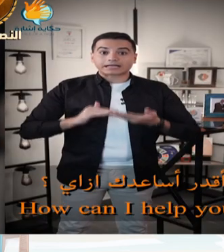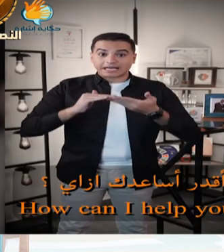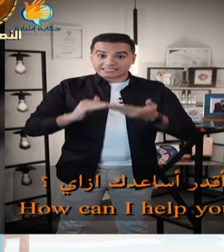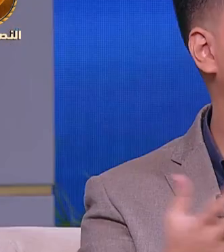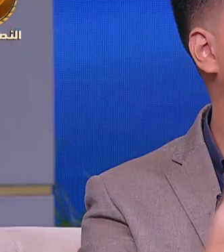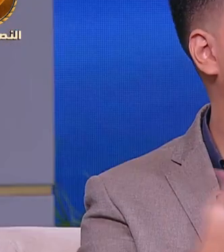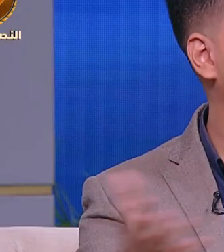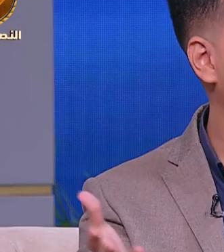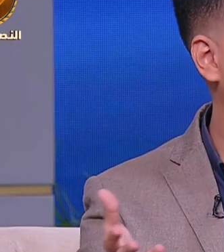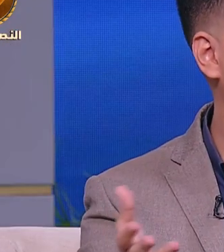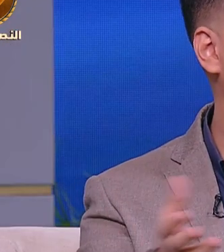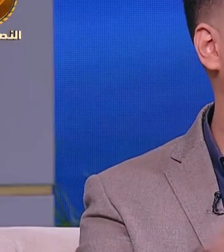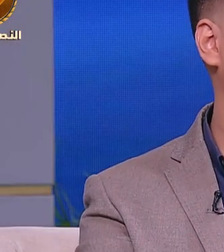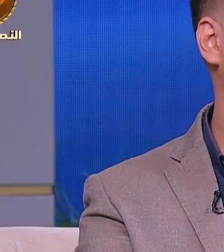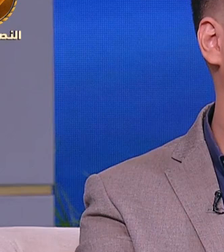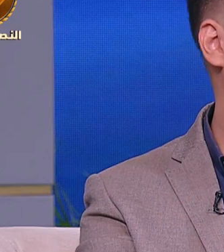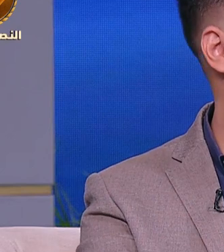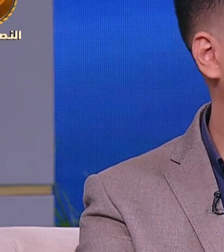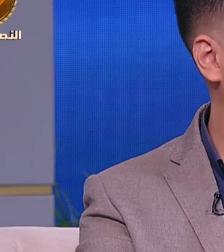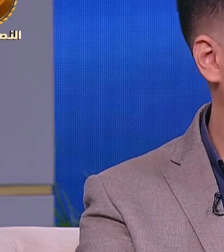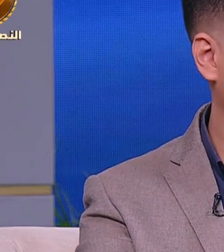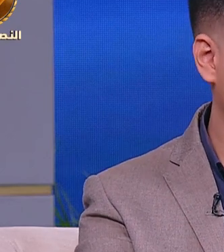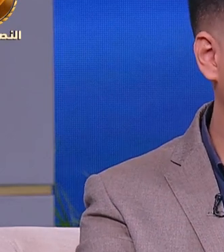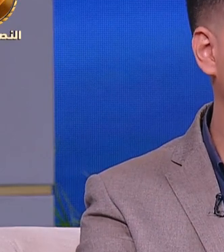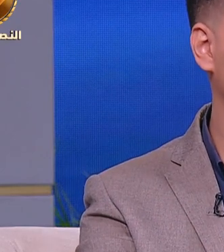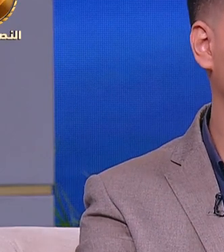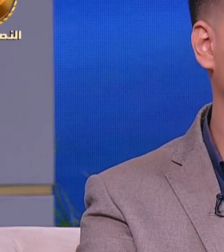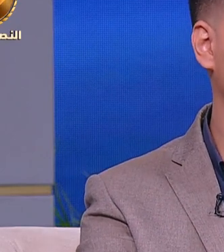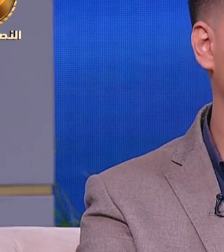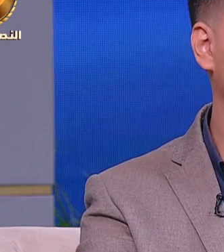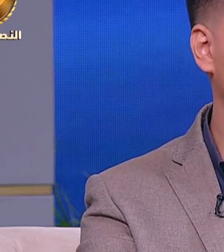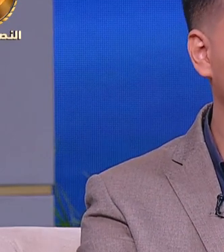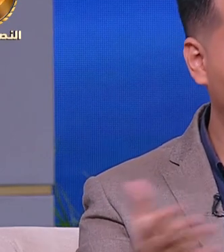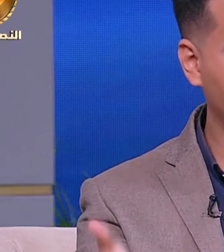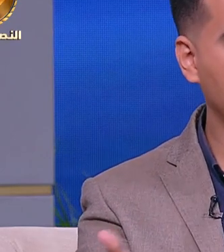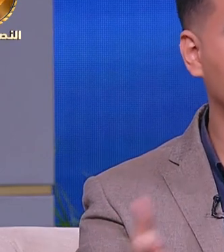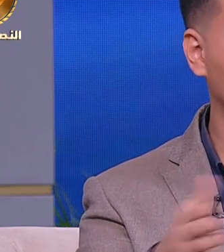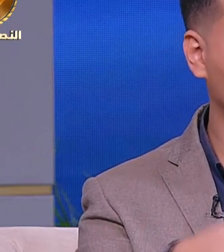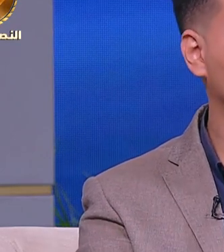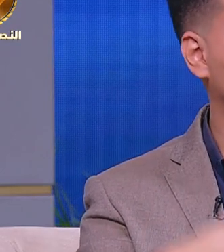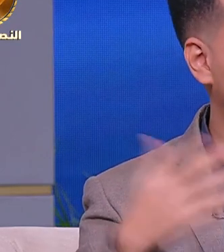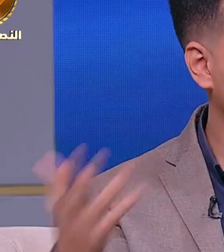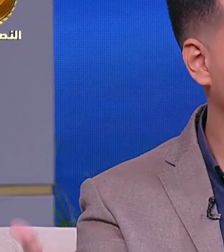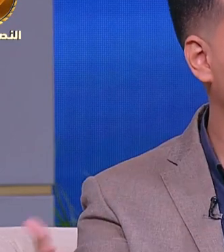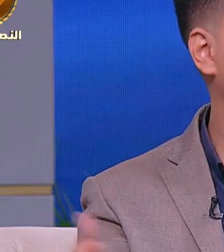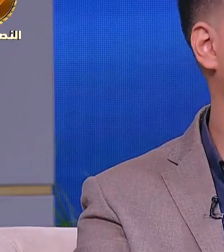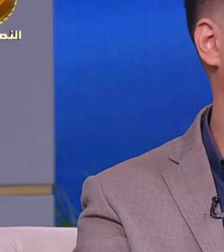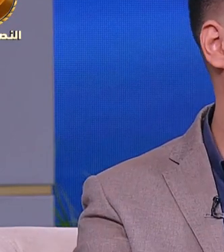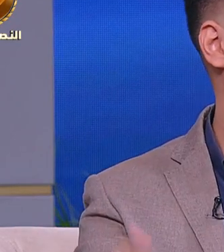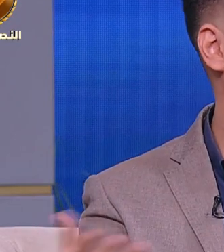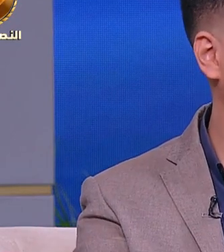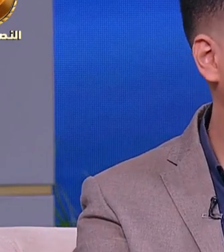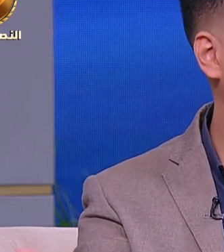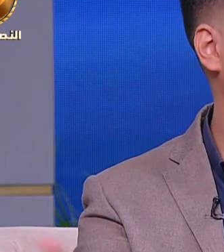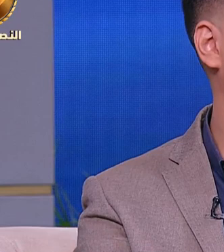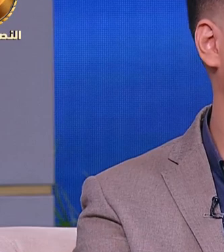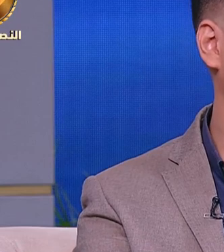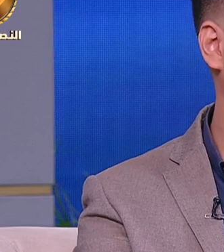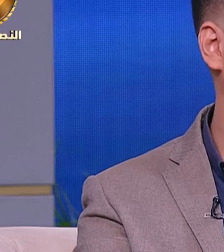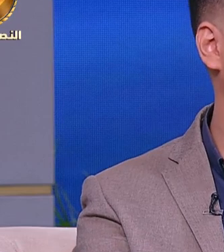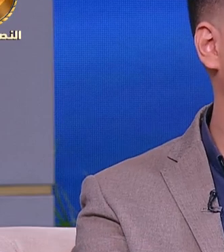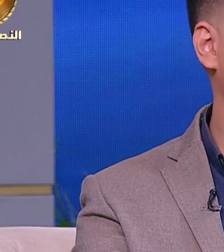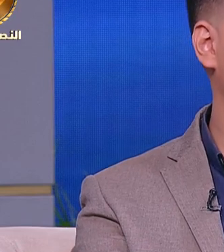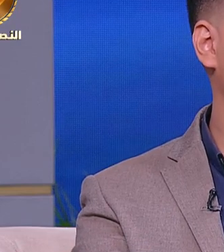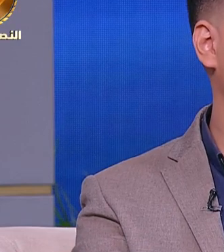تتقبله ويدخل كل المهن ده اللي انا بطمح فيه حقيقي وحاليا منتظر ان اكتر من حد ممكن يدخل